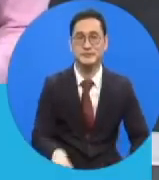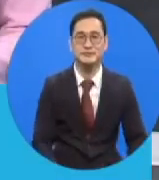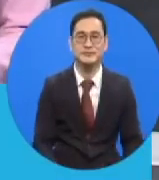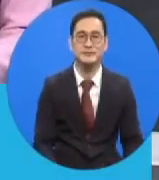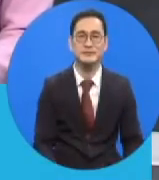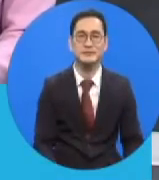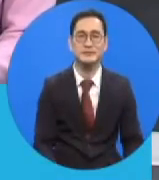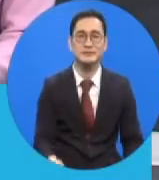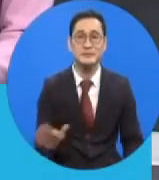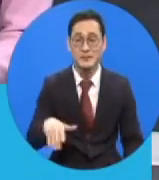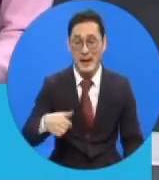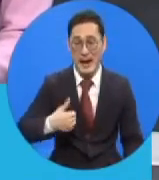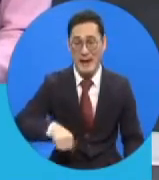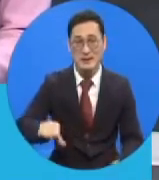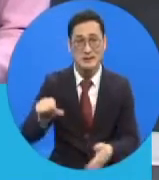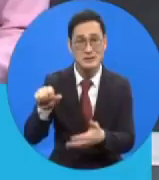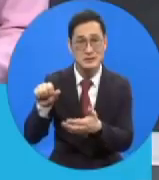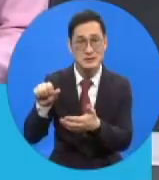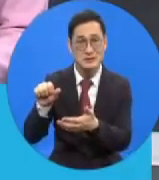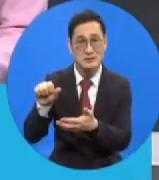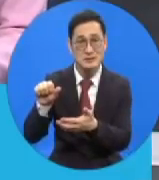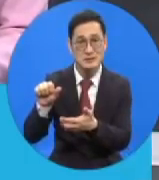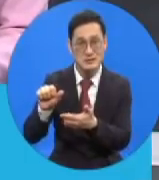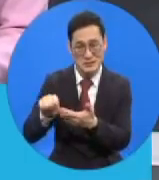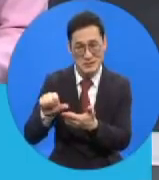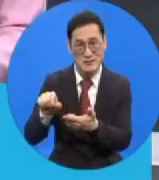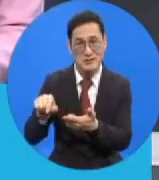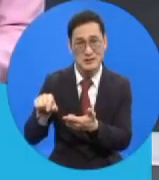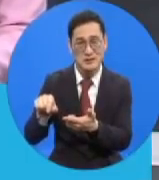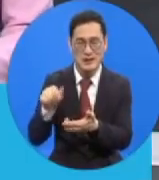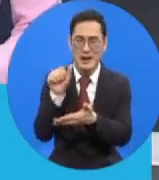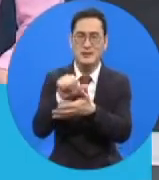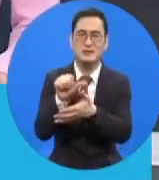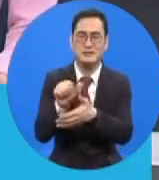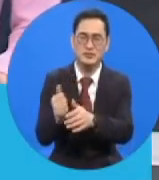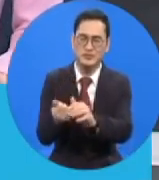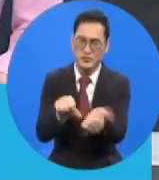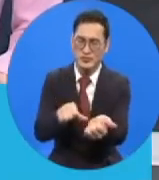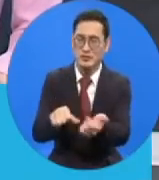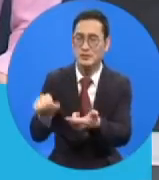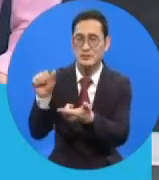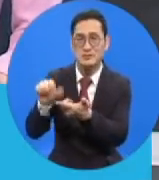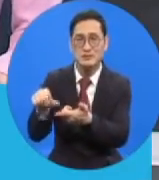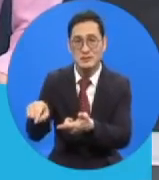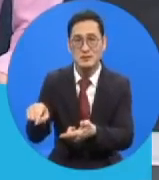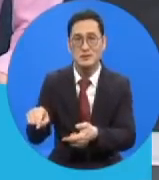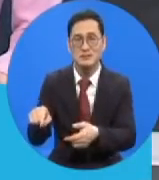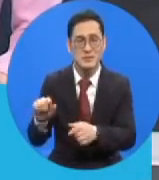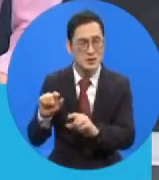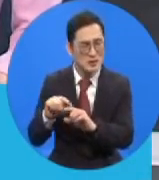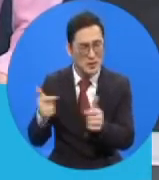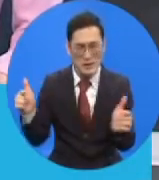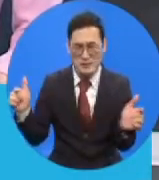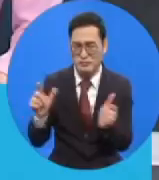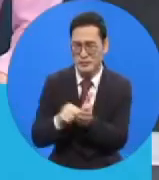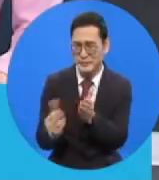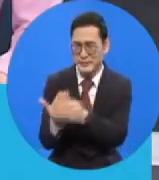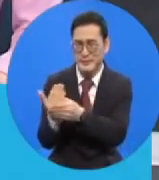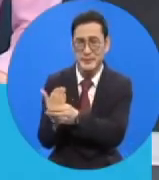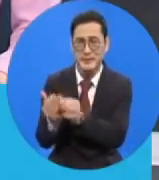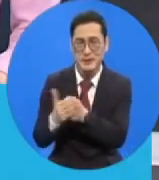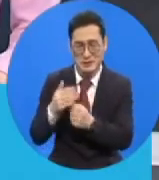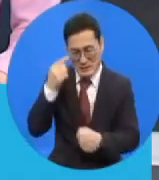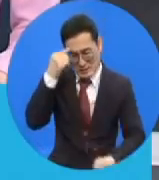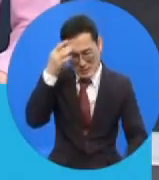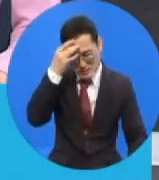아픈 구석이었습니다. 정치인으로 촉망받던 장남은 요절했고 차남은 갖가지 구설에 오르내렸습니다. 이어서